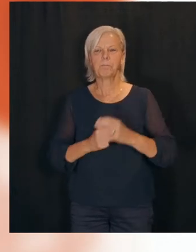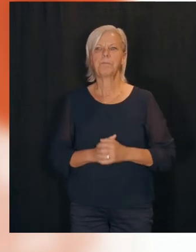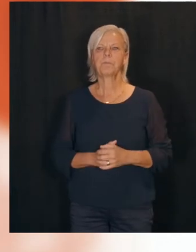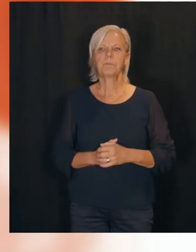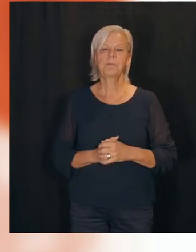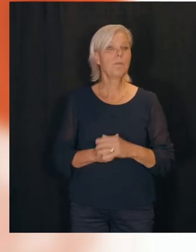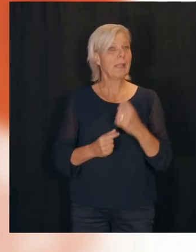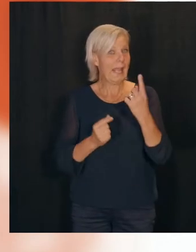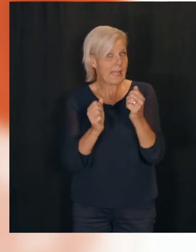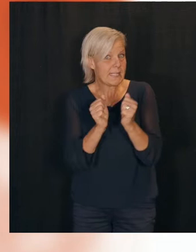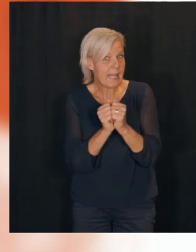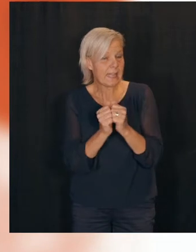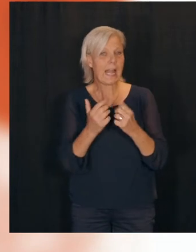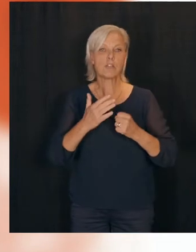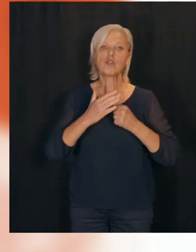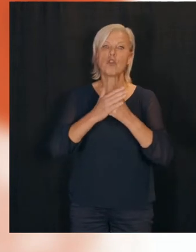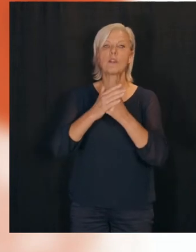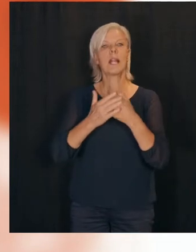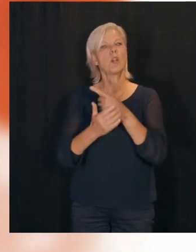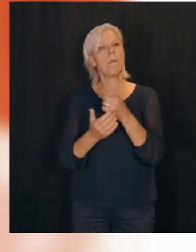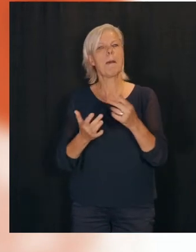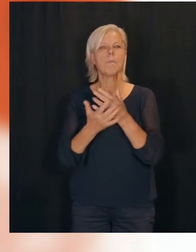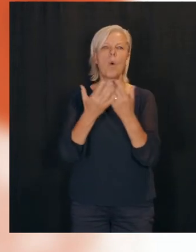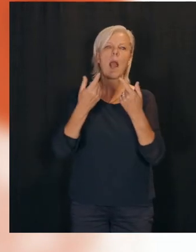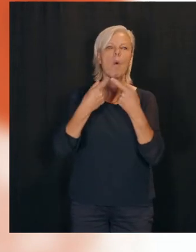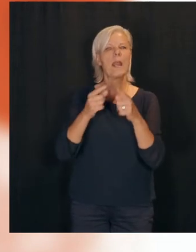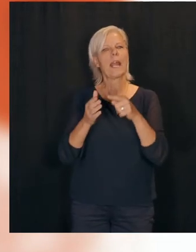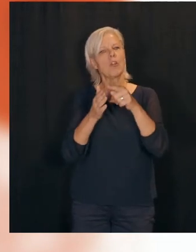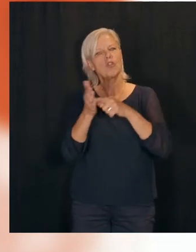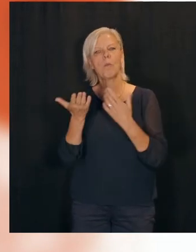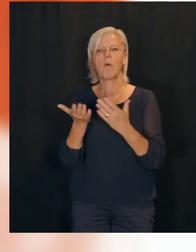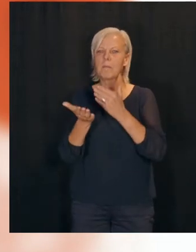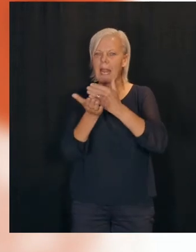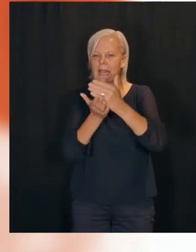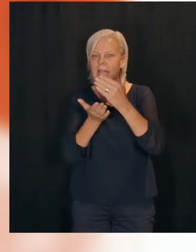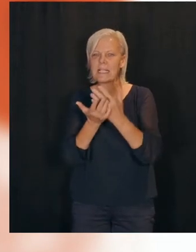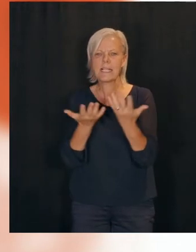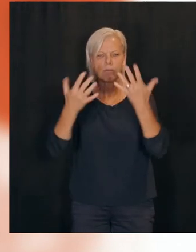Som ett sätt att stötta de här många överlappande berättelserna.